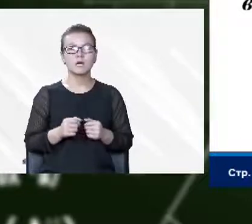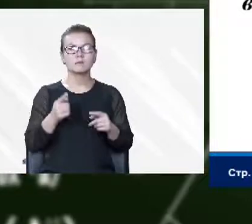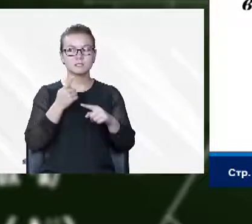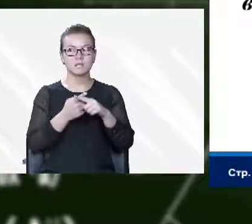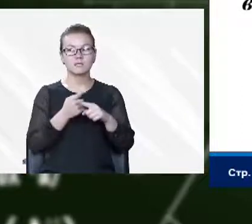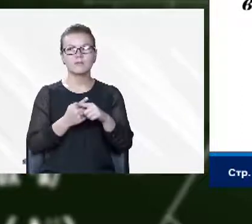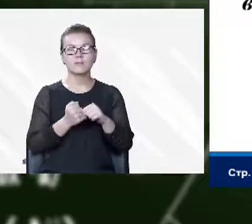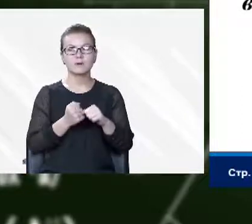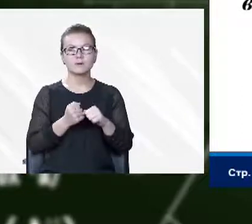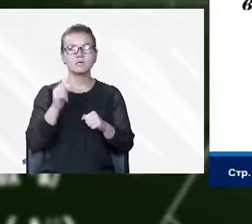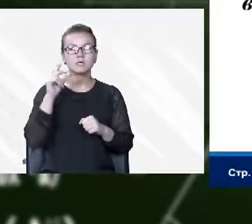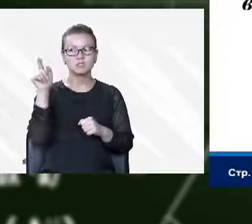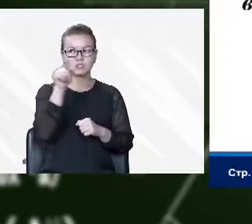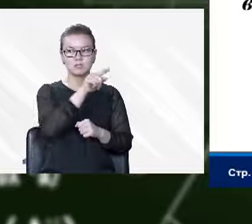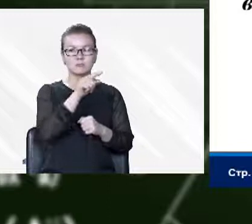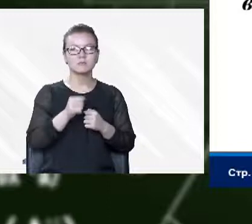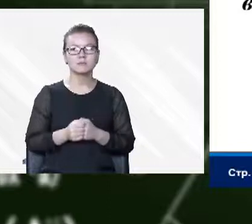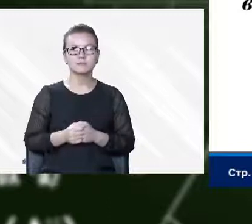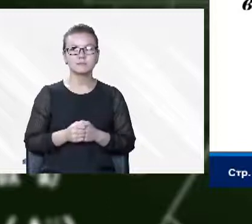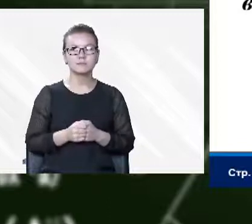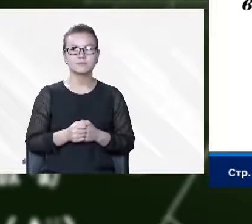Складываем числители,